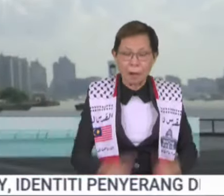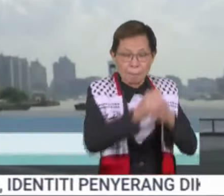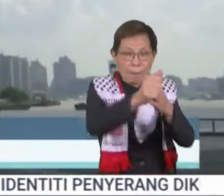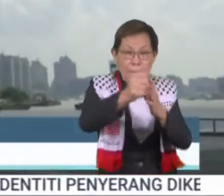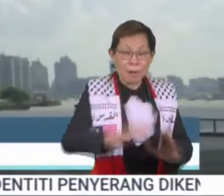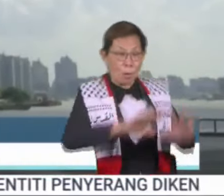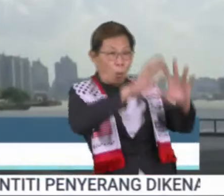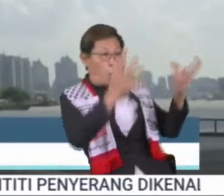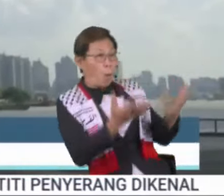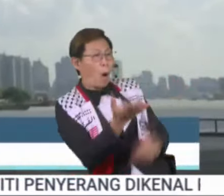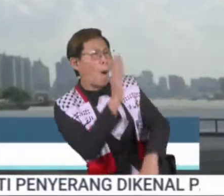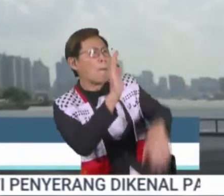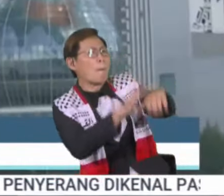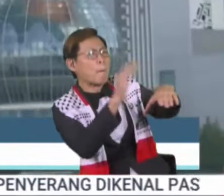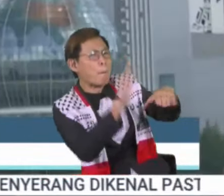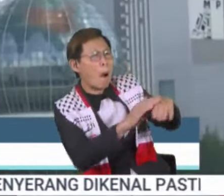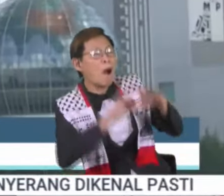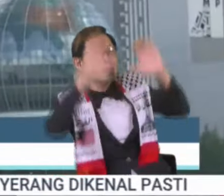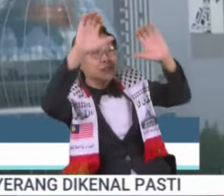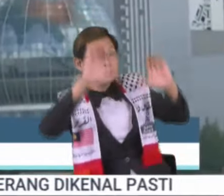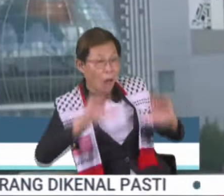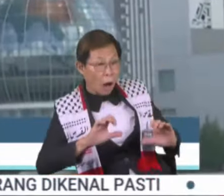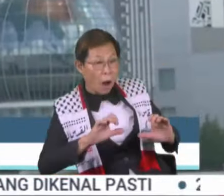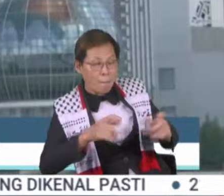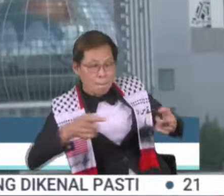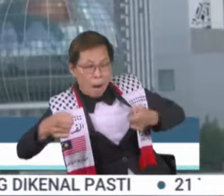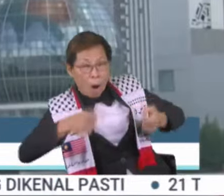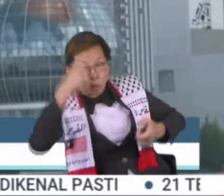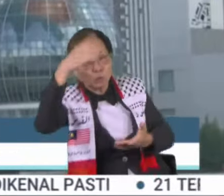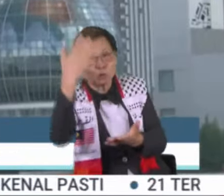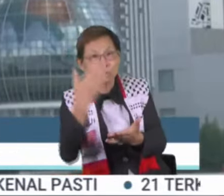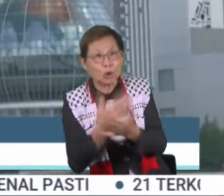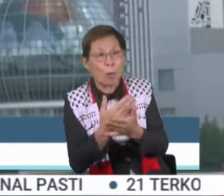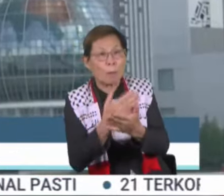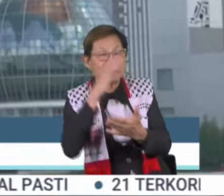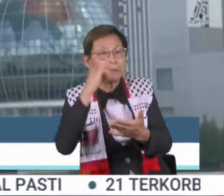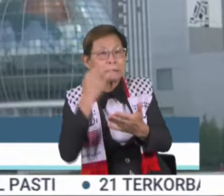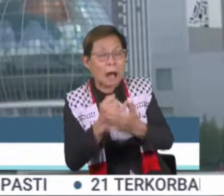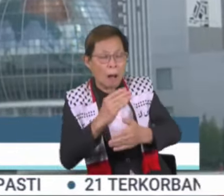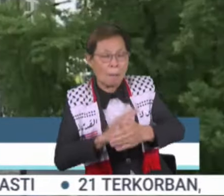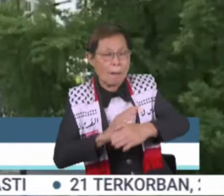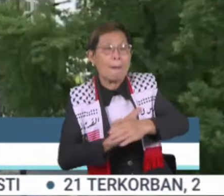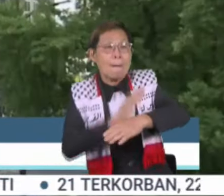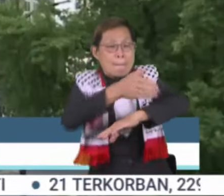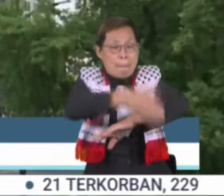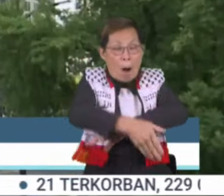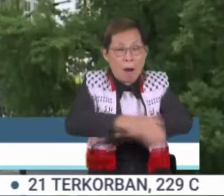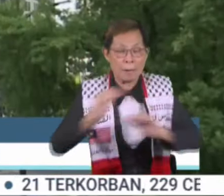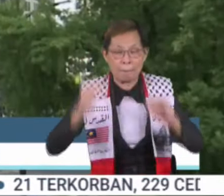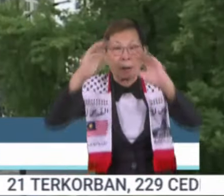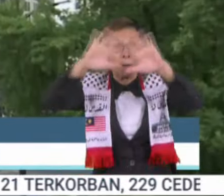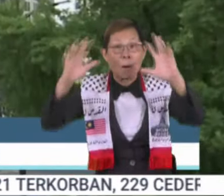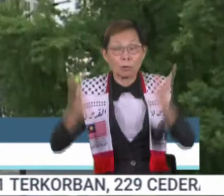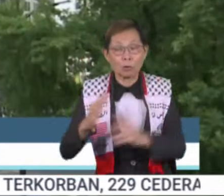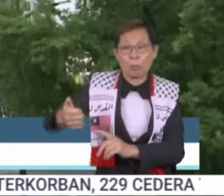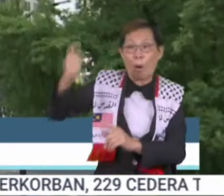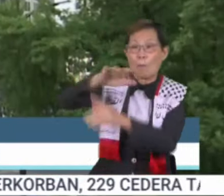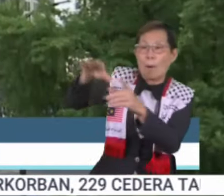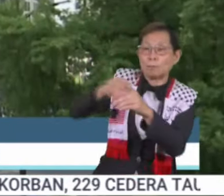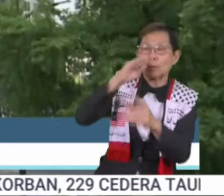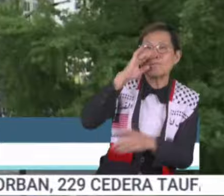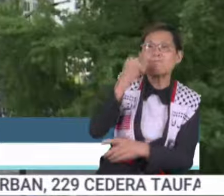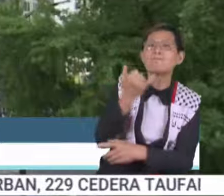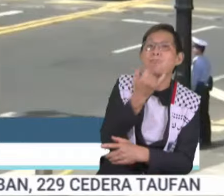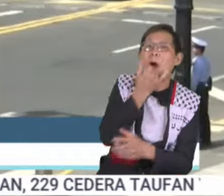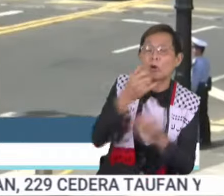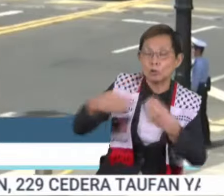Pemimpin dunia digesa meningkatkan mekanisme penyelarasan bagi memerangi jenayah rentas sempadan di peringkat antarabangsa. Ini terutama membabitkan